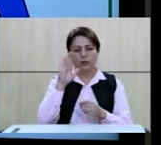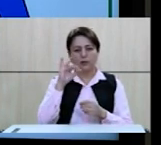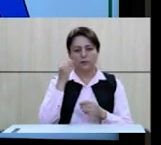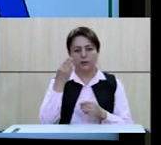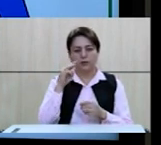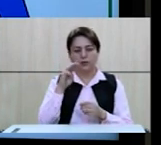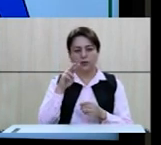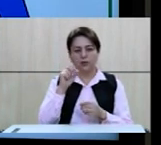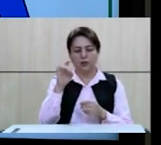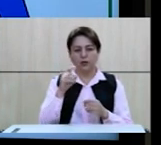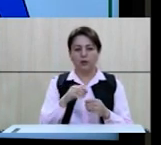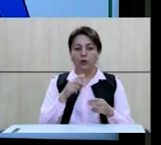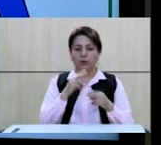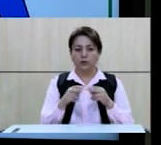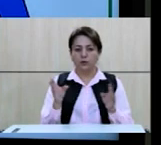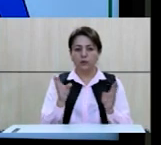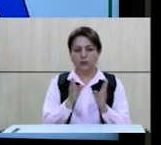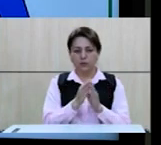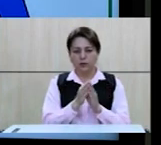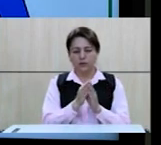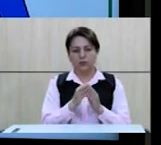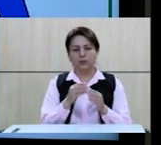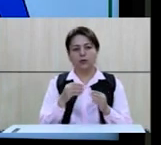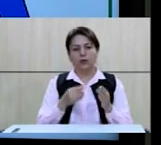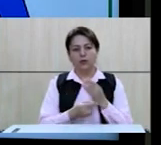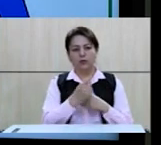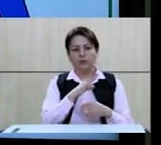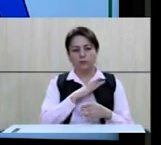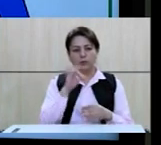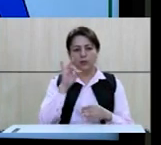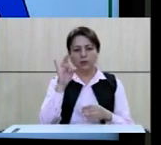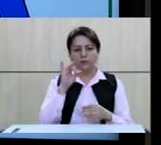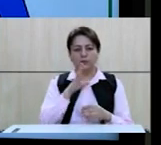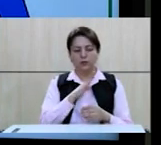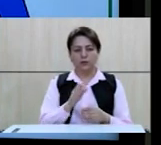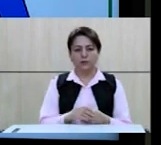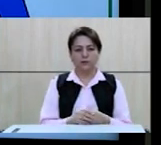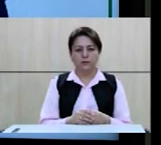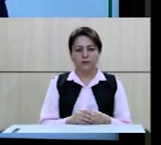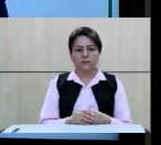bu qo'shimchalar qo'shilishi natijasida hosil bo'lgan ravishlar edi.